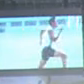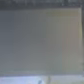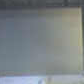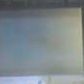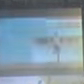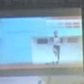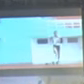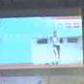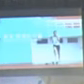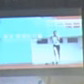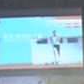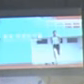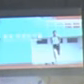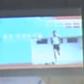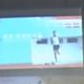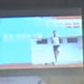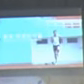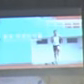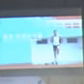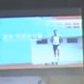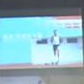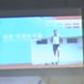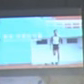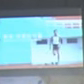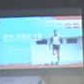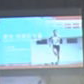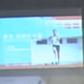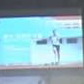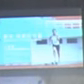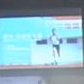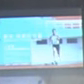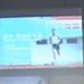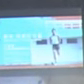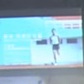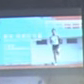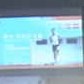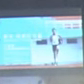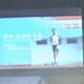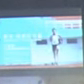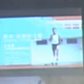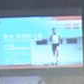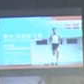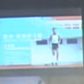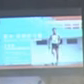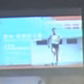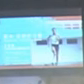May everyone and the distinguished guests be seated.